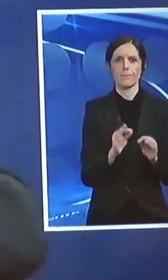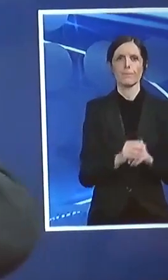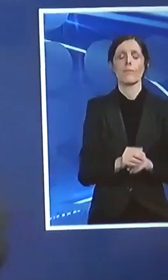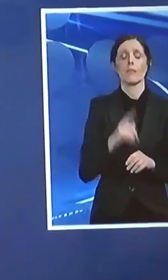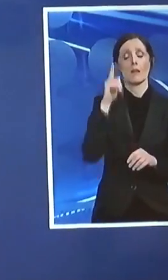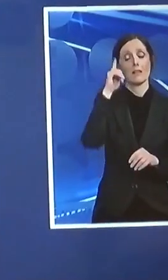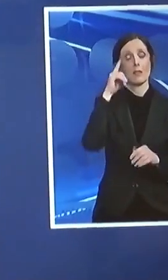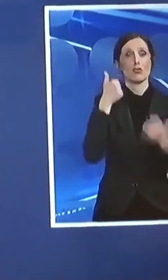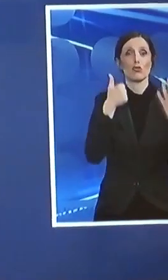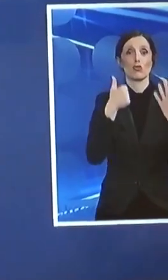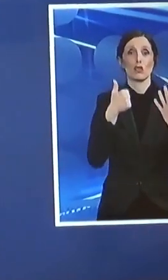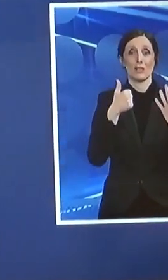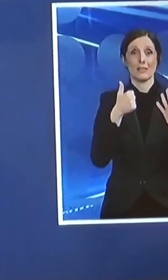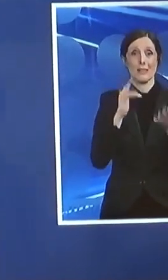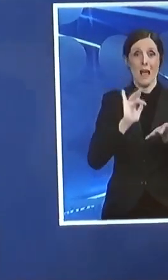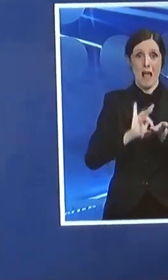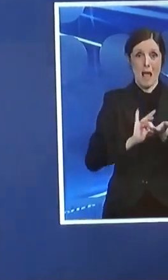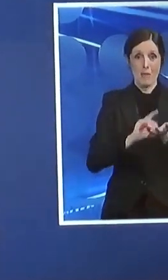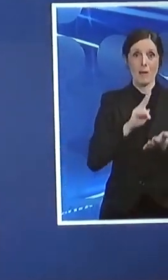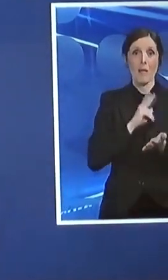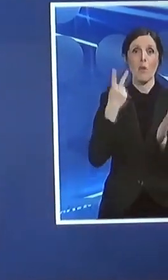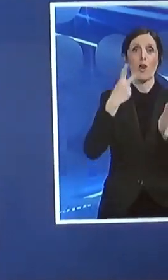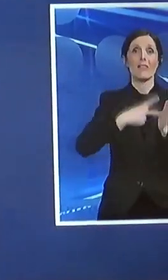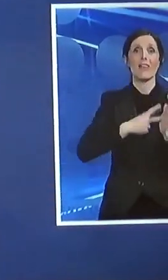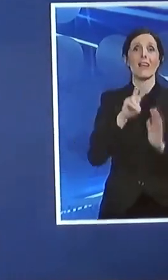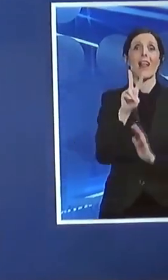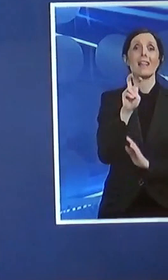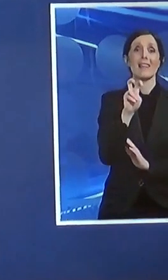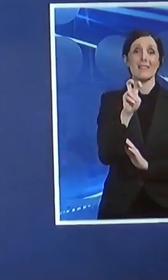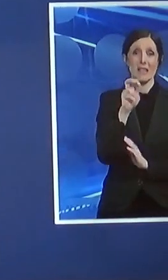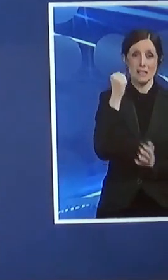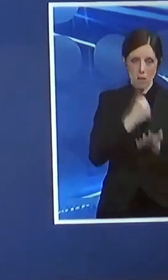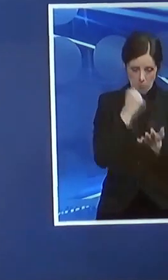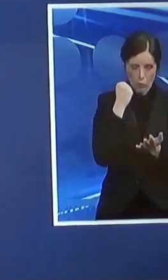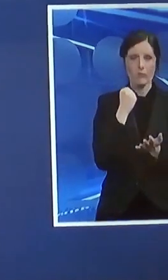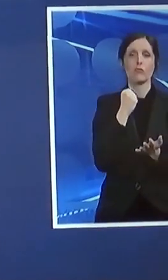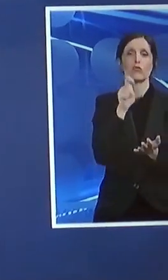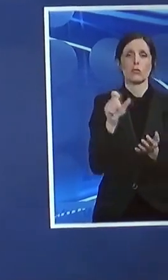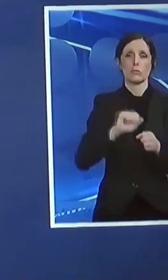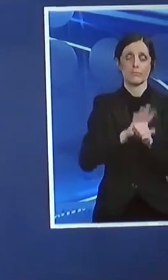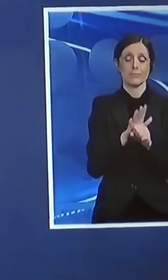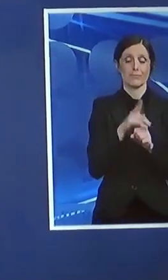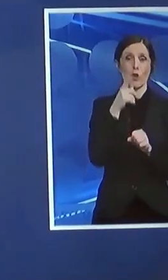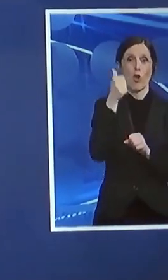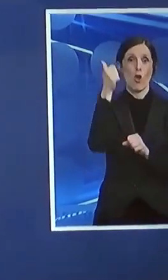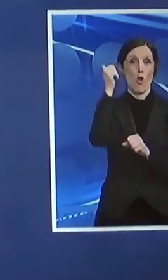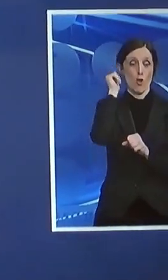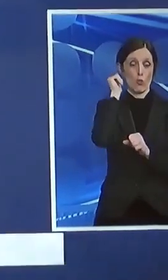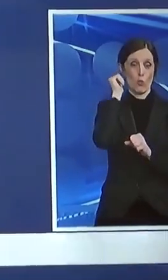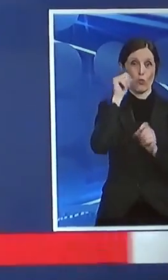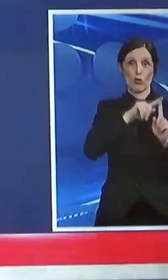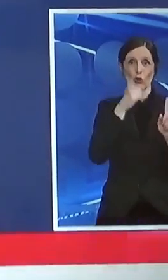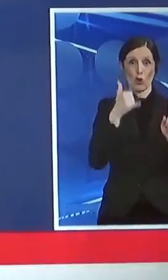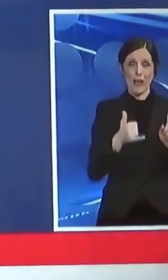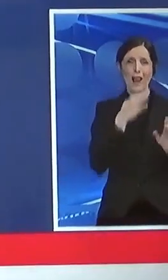Znači, na dan 6. aprila imamo 2200 potvrđenih slučajeva. Od poslednjeg izveštaja do 15 časova